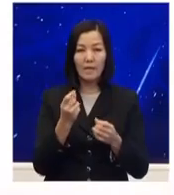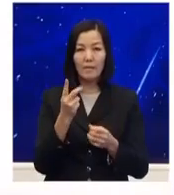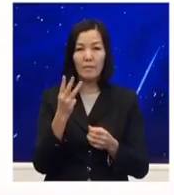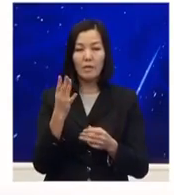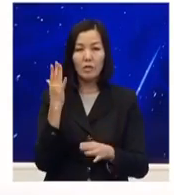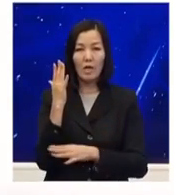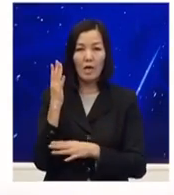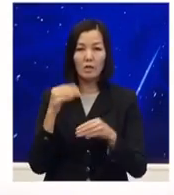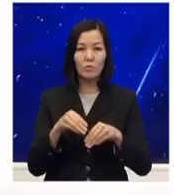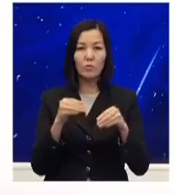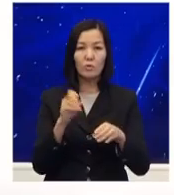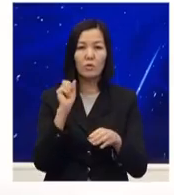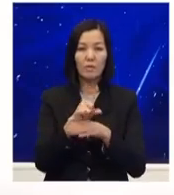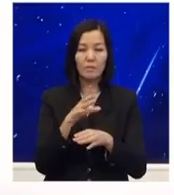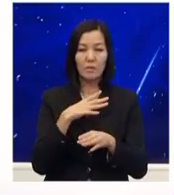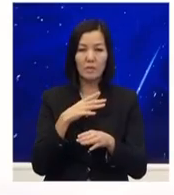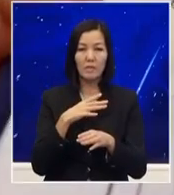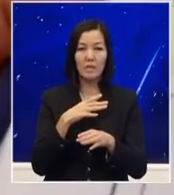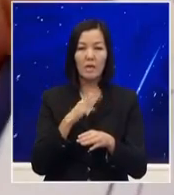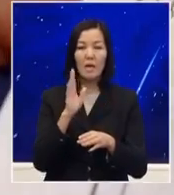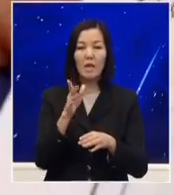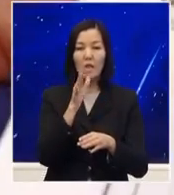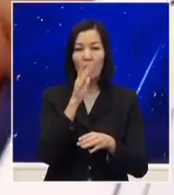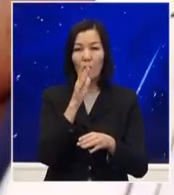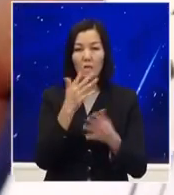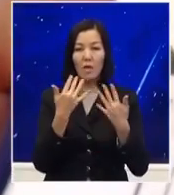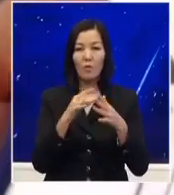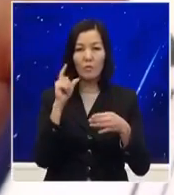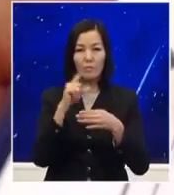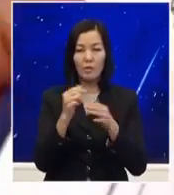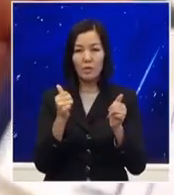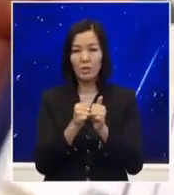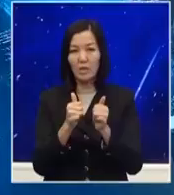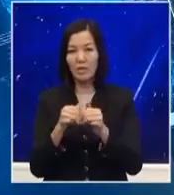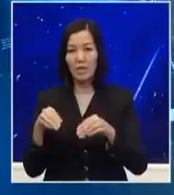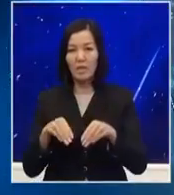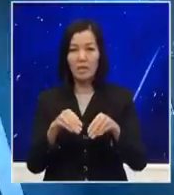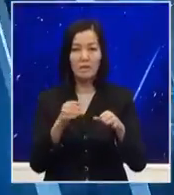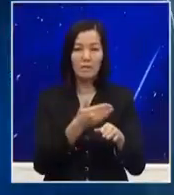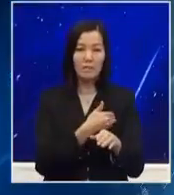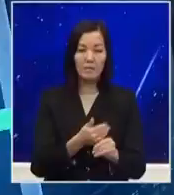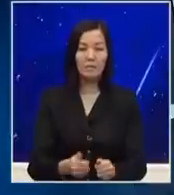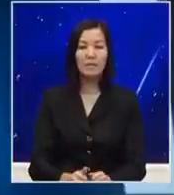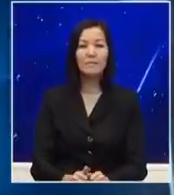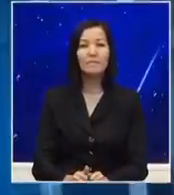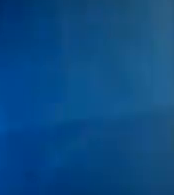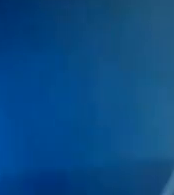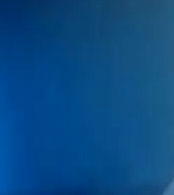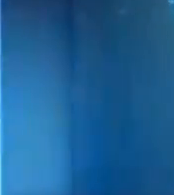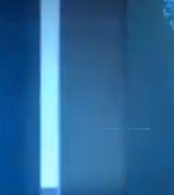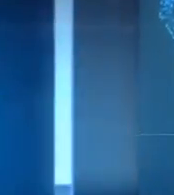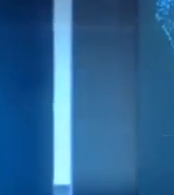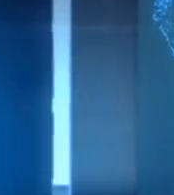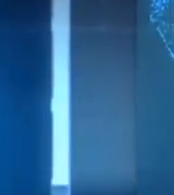ағаш көшеттеріне тапсырыс жасапты. Алдағы уақытта ауылдағы мешіт маңына ексем дейді. Меруерт Қыдырбайқызы,